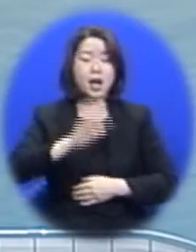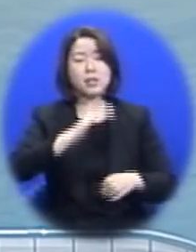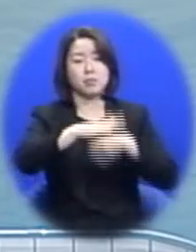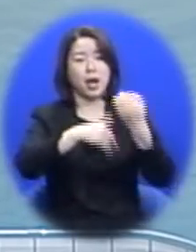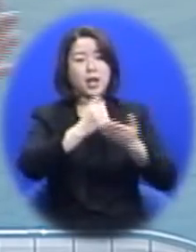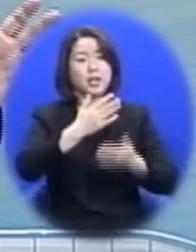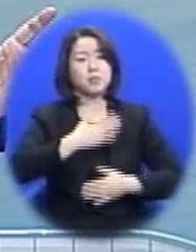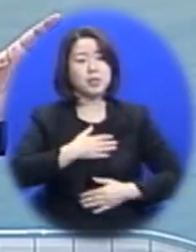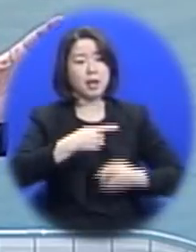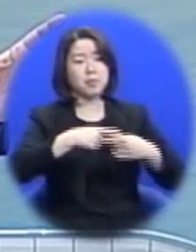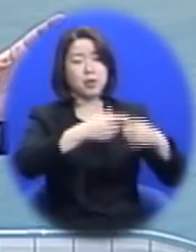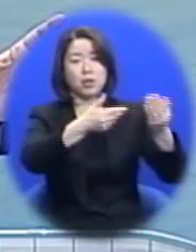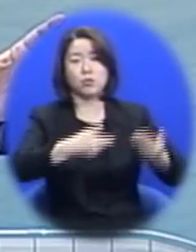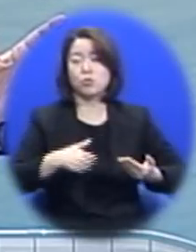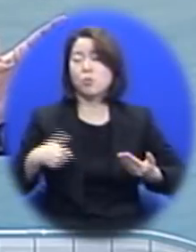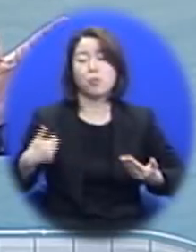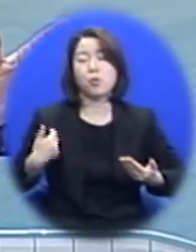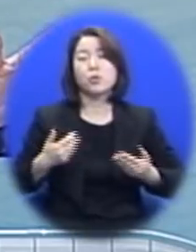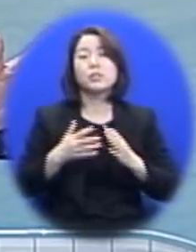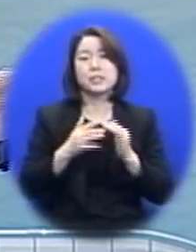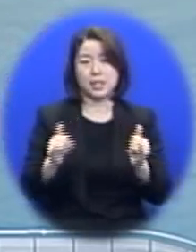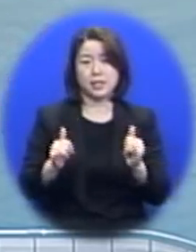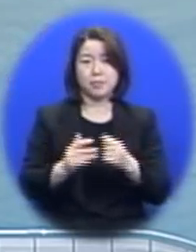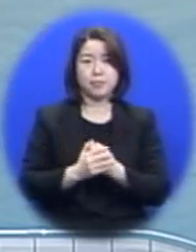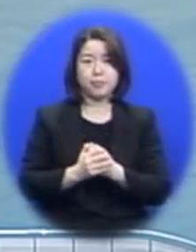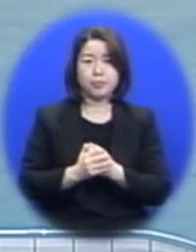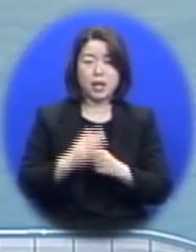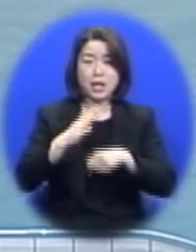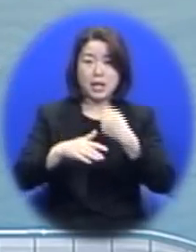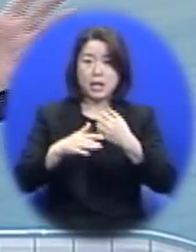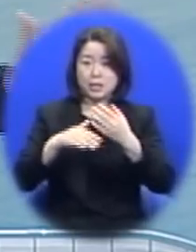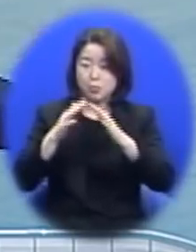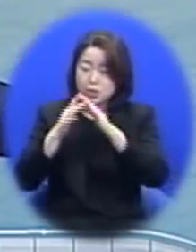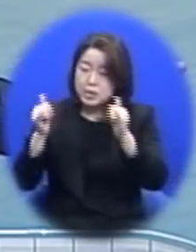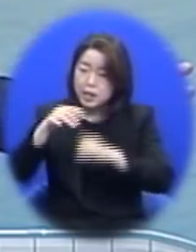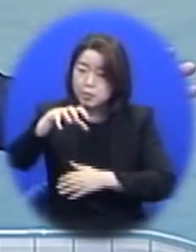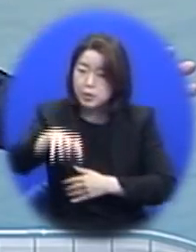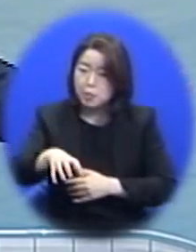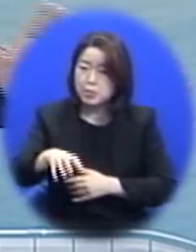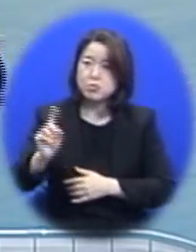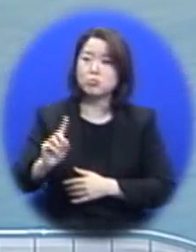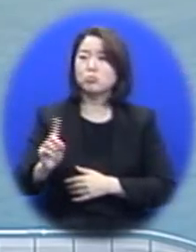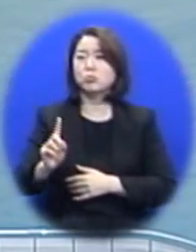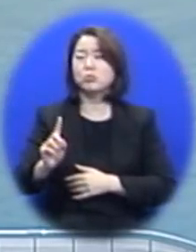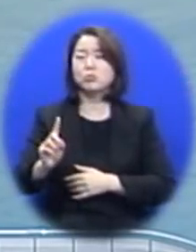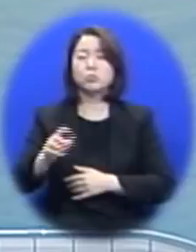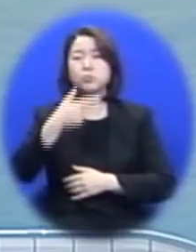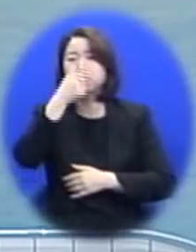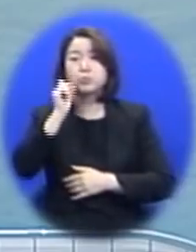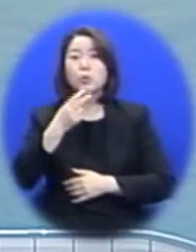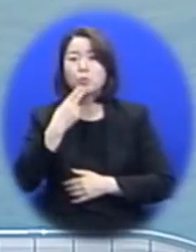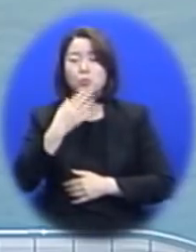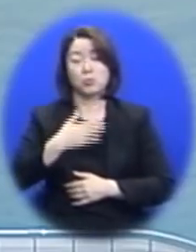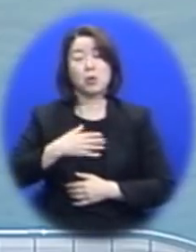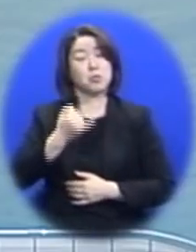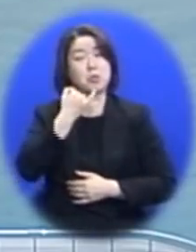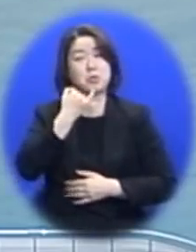하나님이 평가하는 건 모르겠는 사람이에요. 사람들 앞에서는 나 별로 꿀릴 게 없어요. 사람들 앞에서는 나